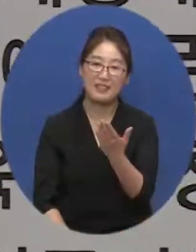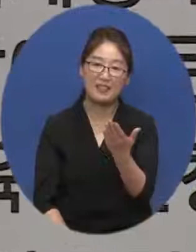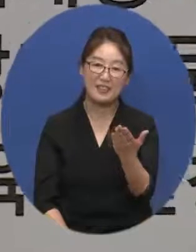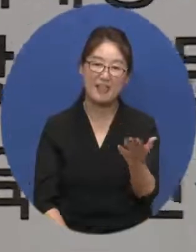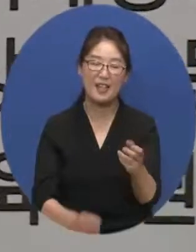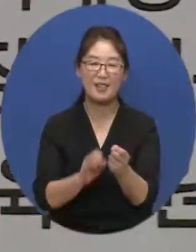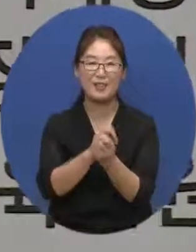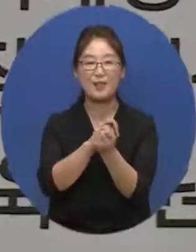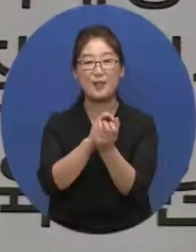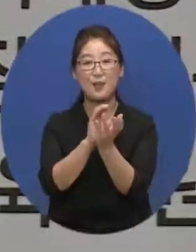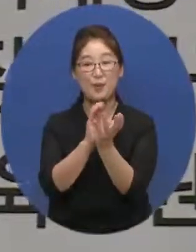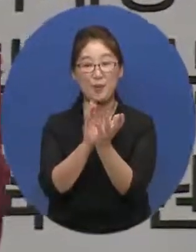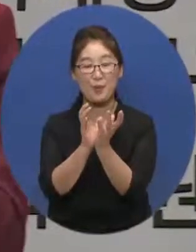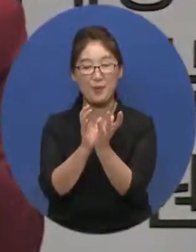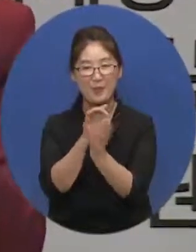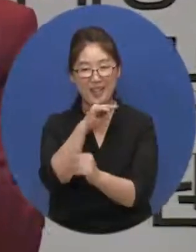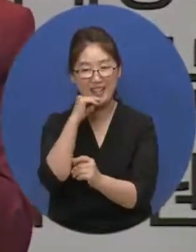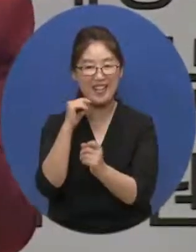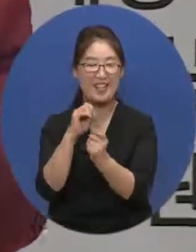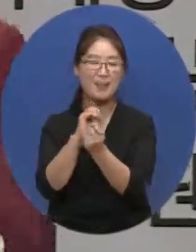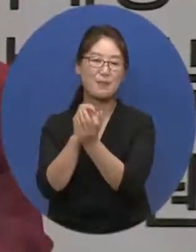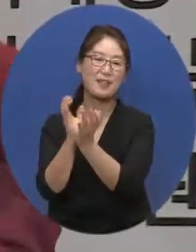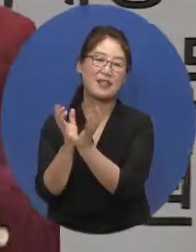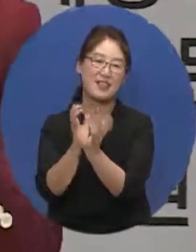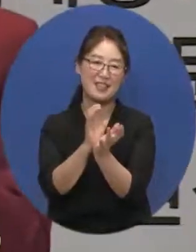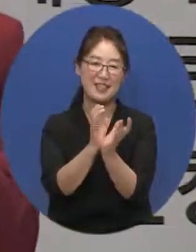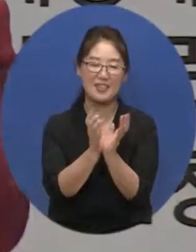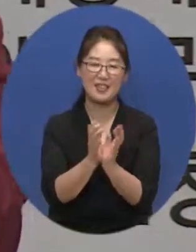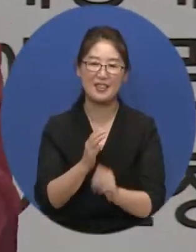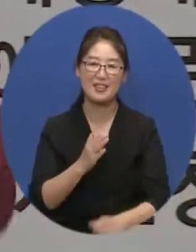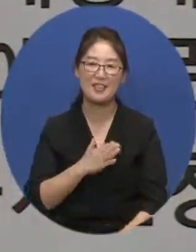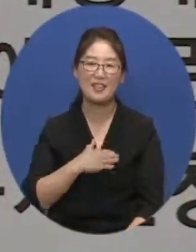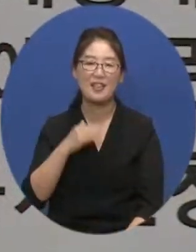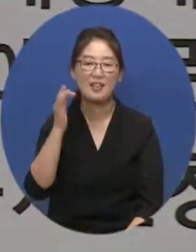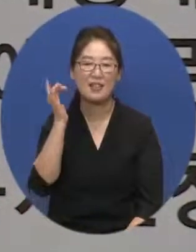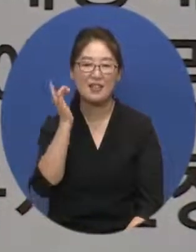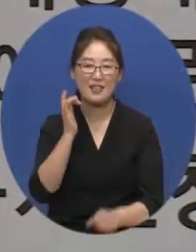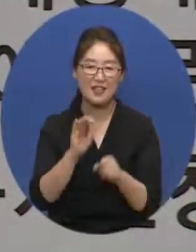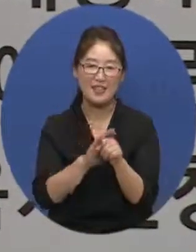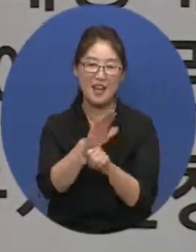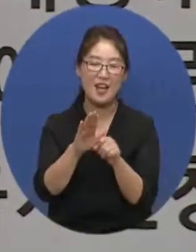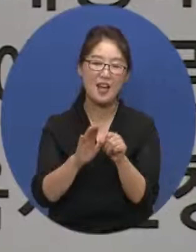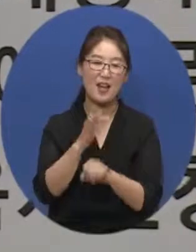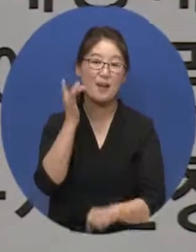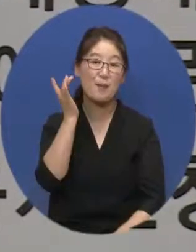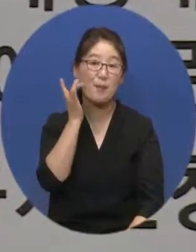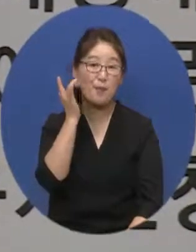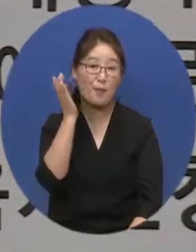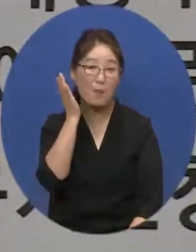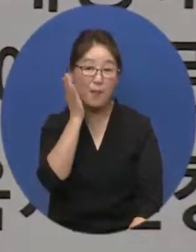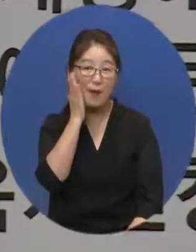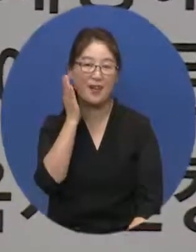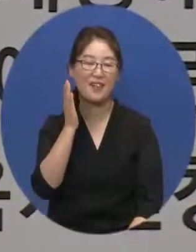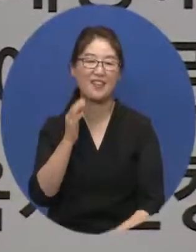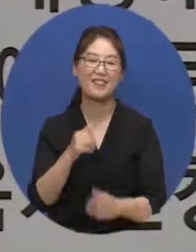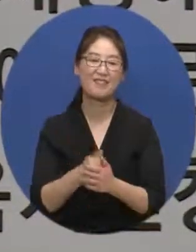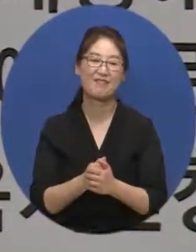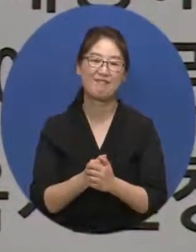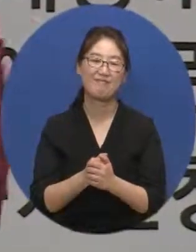꽃장미, 꽃장미. 나는 사랑벌. 다시 한번